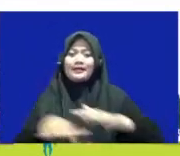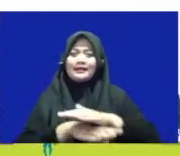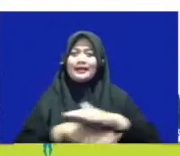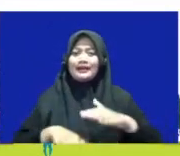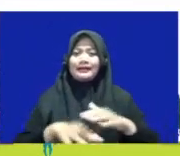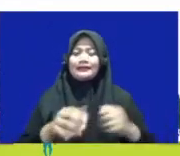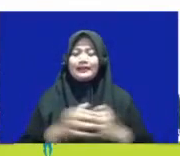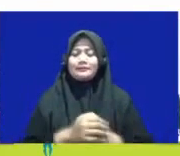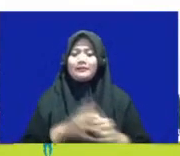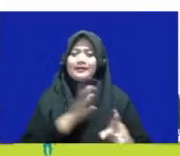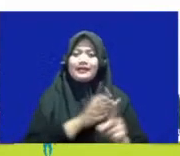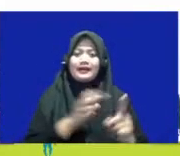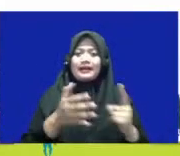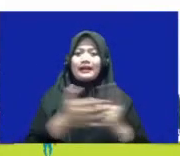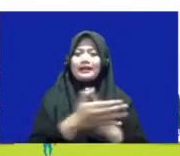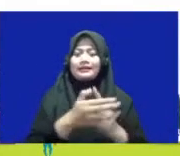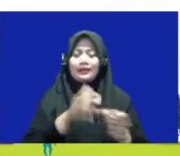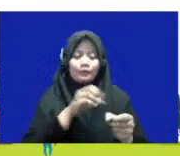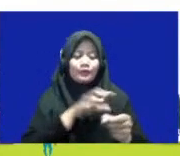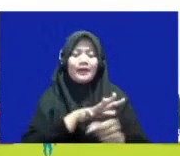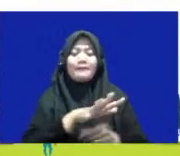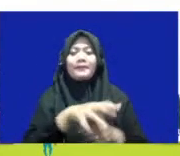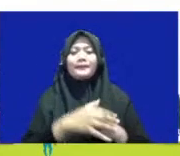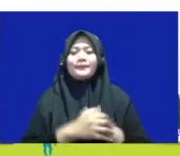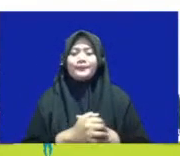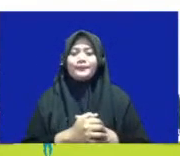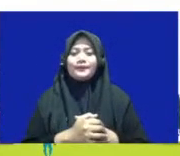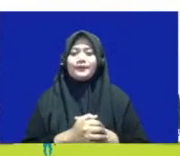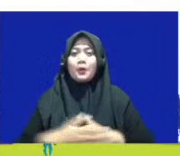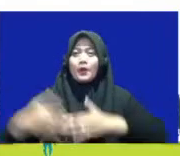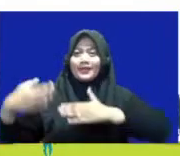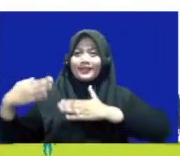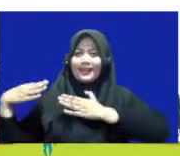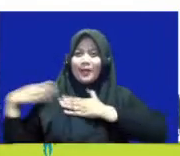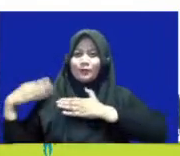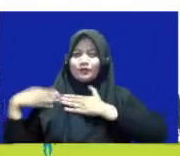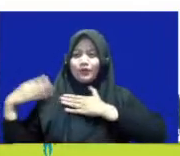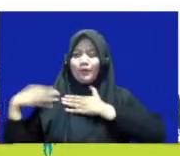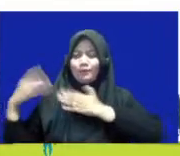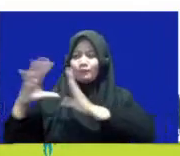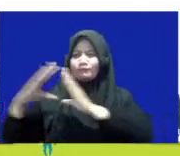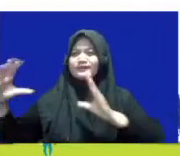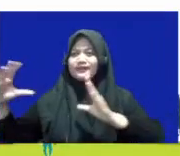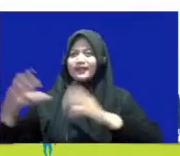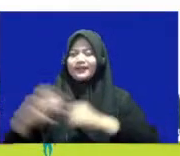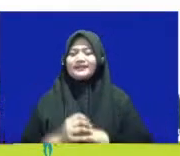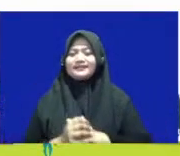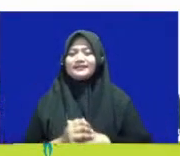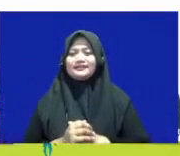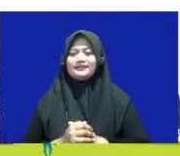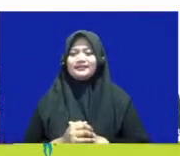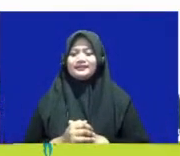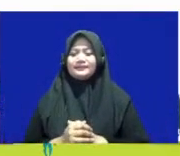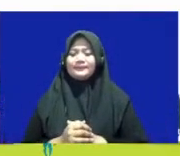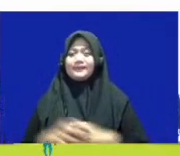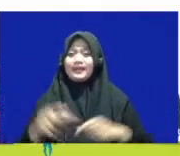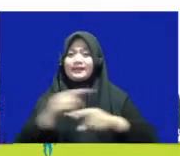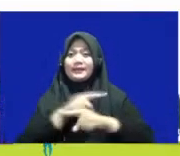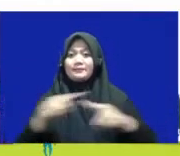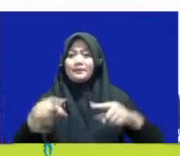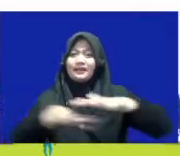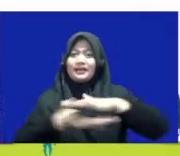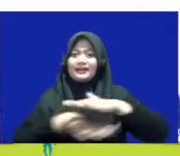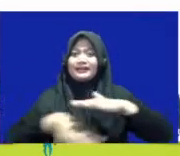terdampak. Merupakan tanggung jawab yang sangat besar bagi kami. Tapi dengan dasar-dasar yang